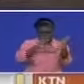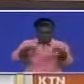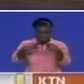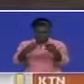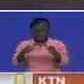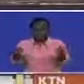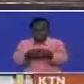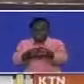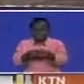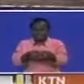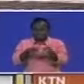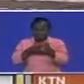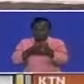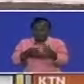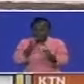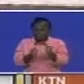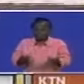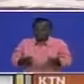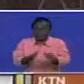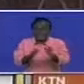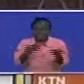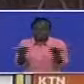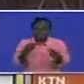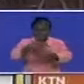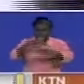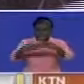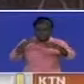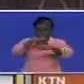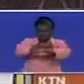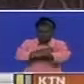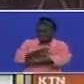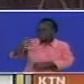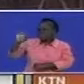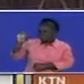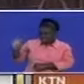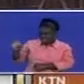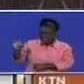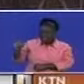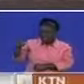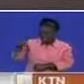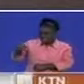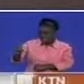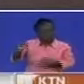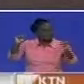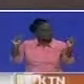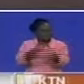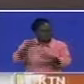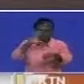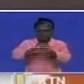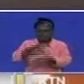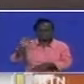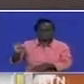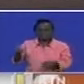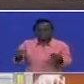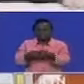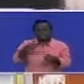mwongozo kupatikana kuhusu ni wapi shule inapaswa kujengwa, alama za E ambazo ni za kujitakia hazitakuwepo.